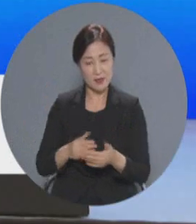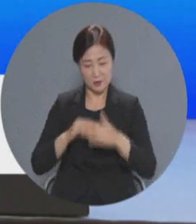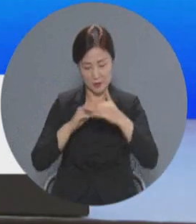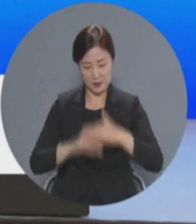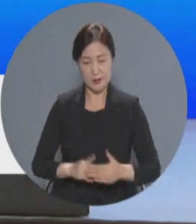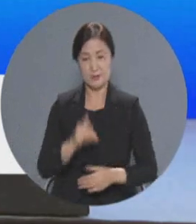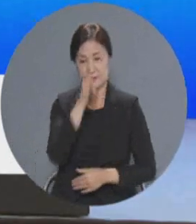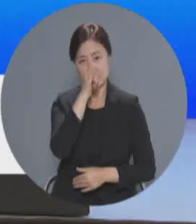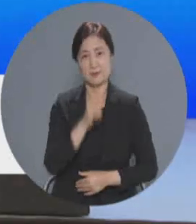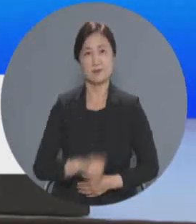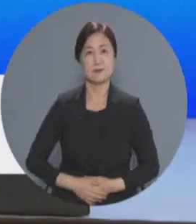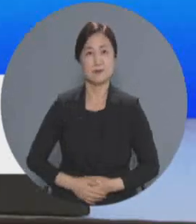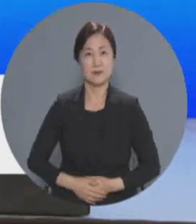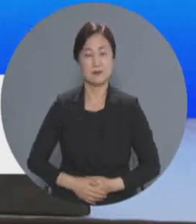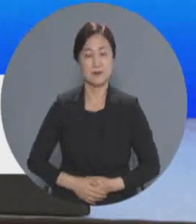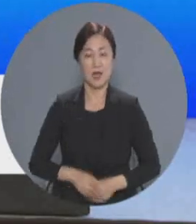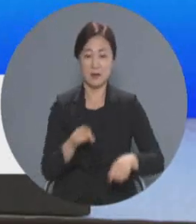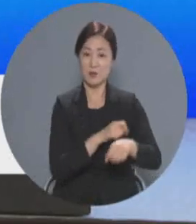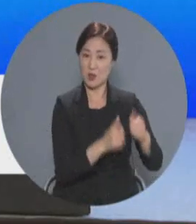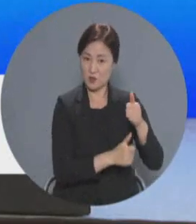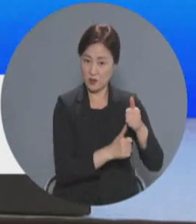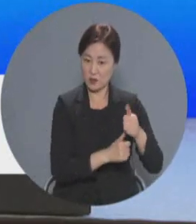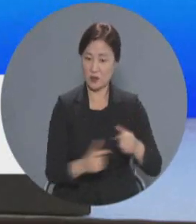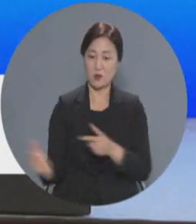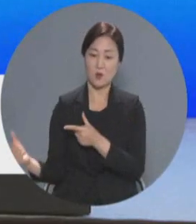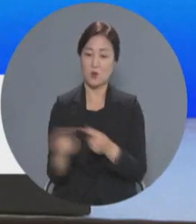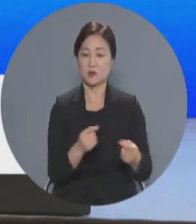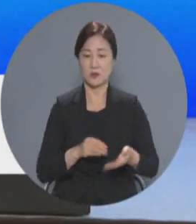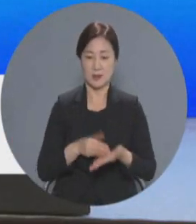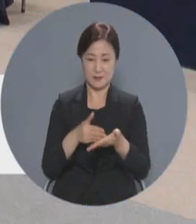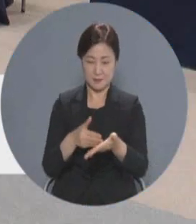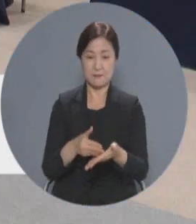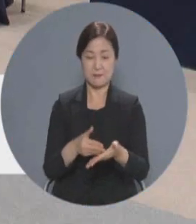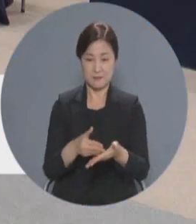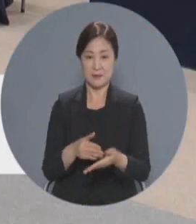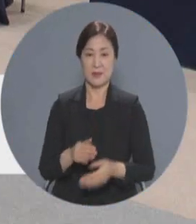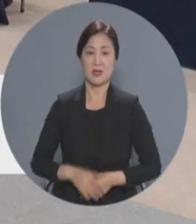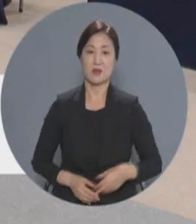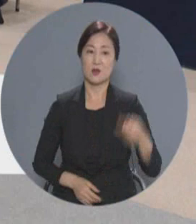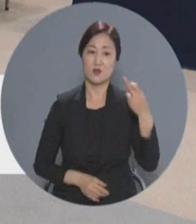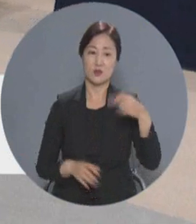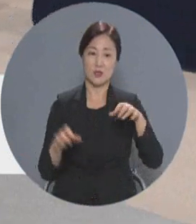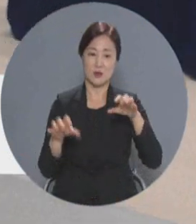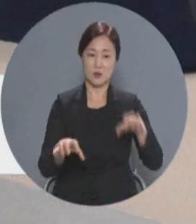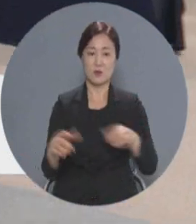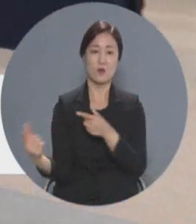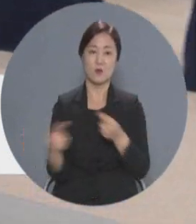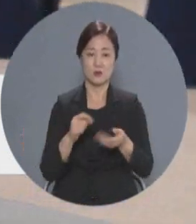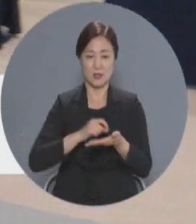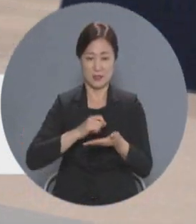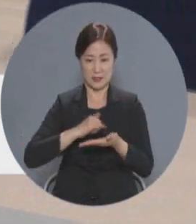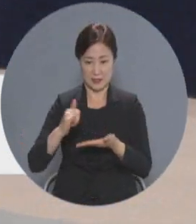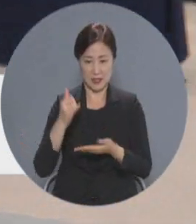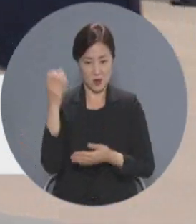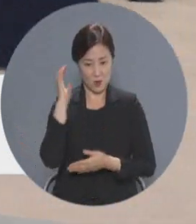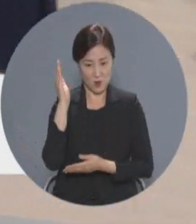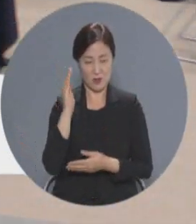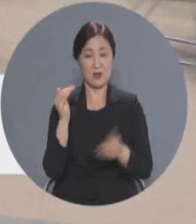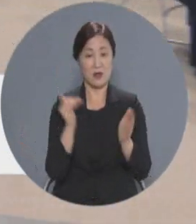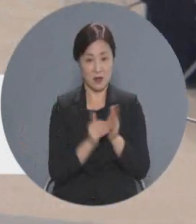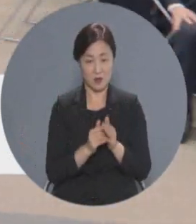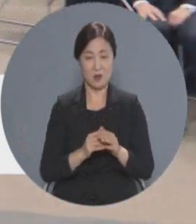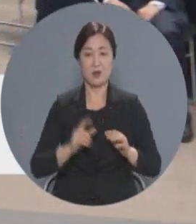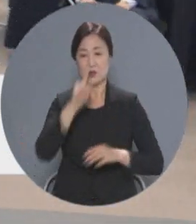있습니다. 특위는 이번 공동 건의문을 바탕으로 12개 시군 의장단 공동 기자회견과 대정부 국회